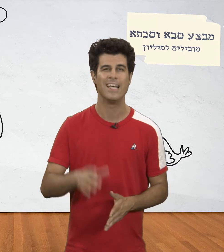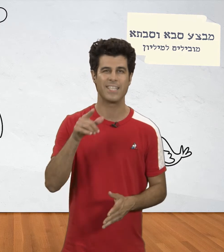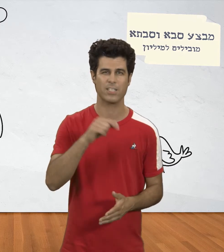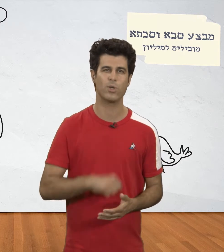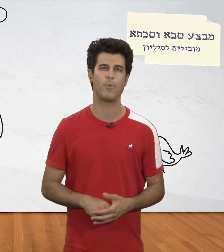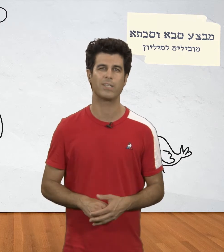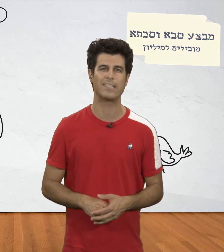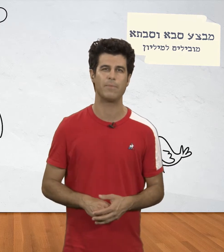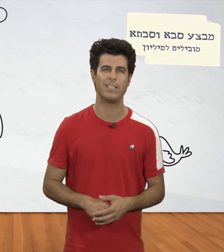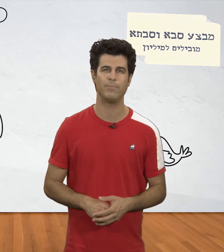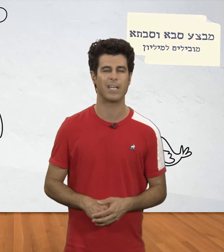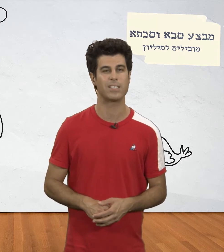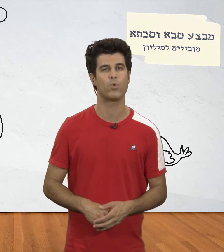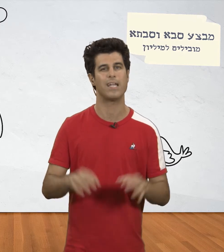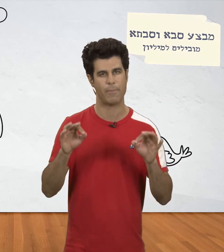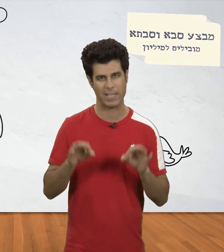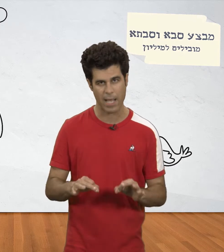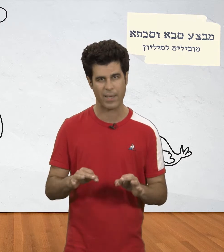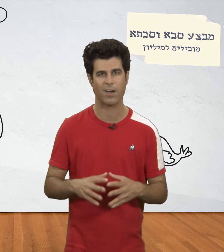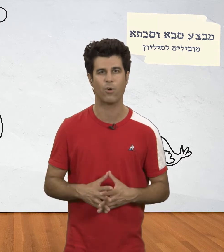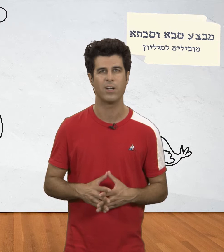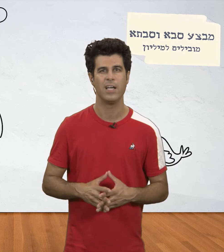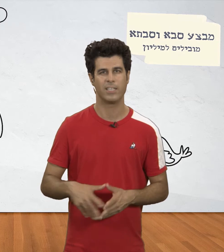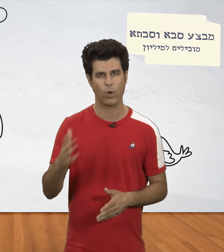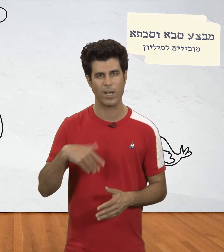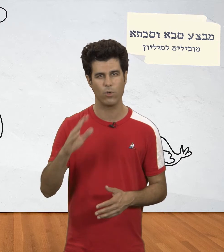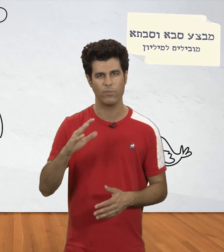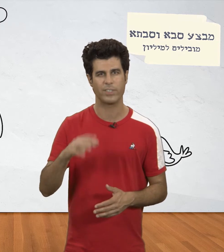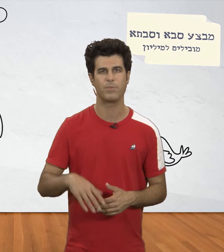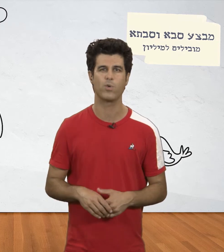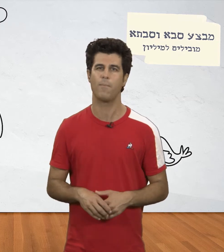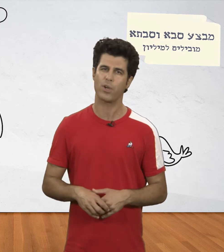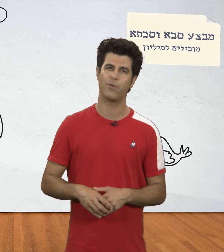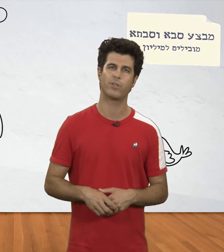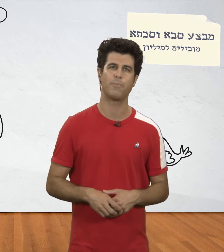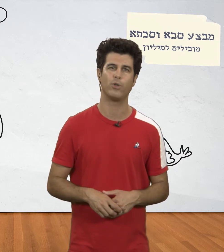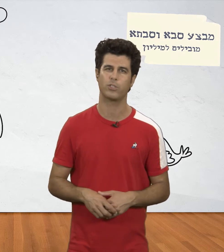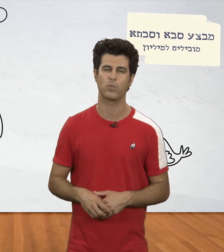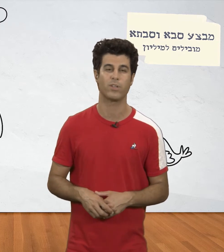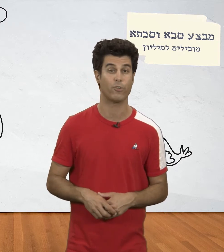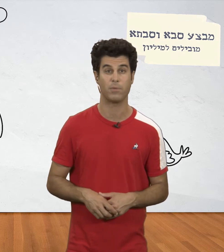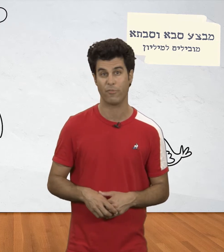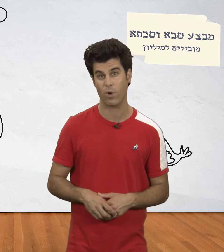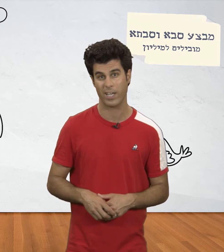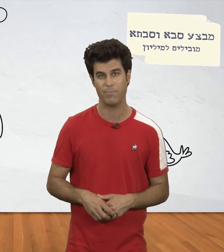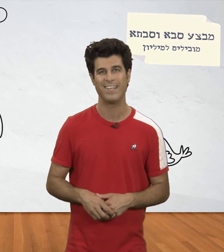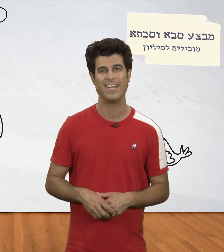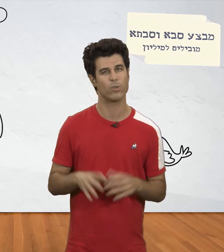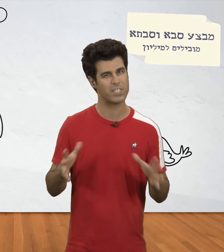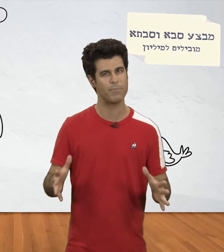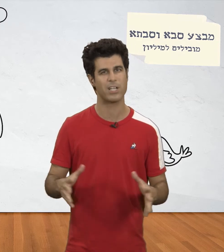פשוט. תיכנסו לפורטל תלמידים, תלחצו על למידה מרחוק, תגוללו ותמצאו המון רעיונות לפעילויות משותפות עם